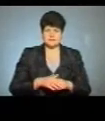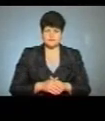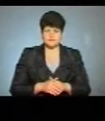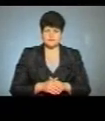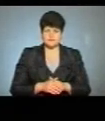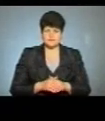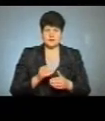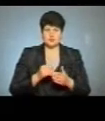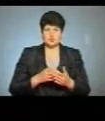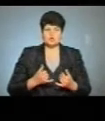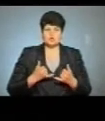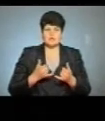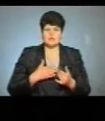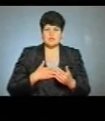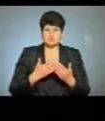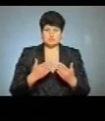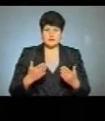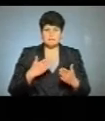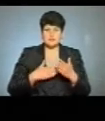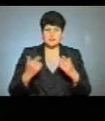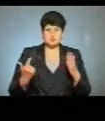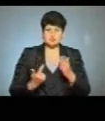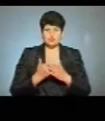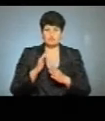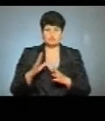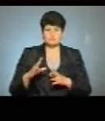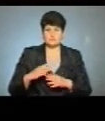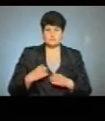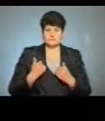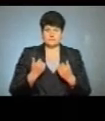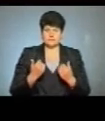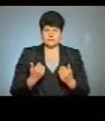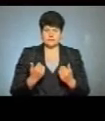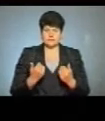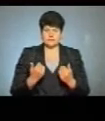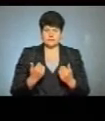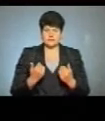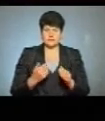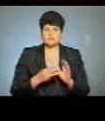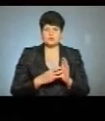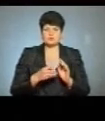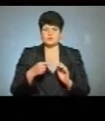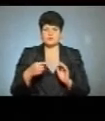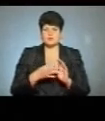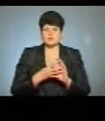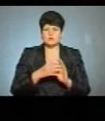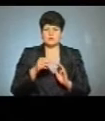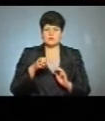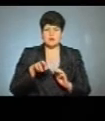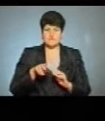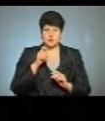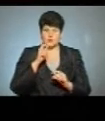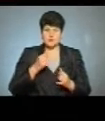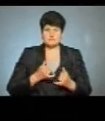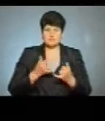Дорогі шанувальники нашого музею, ми раді знову бути з вами. 8-9 травня Україна традиційно